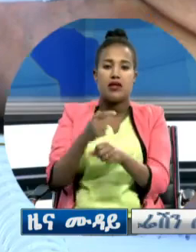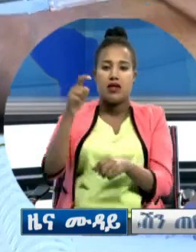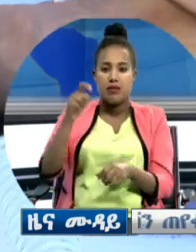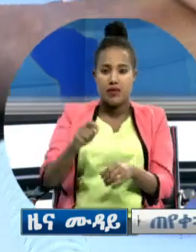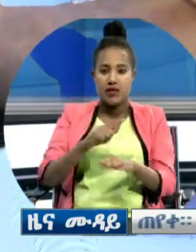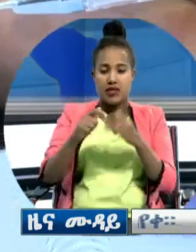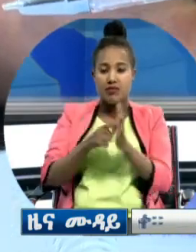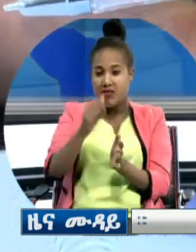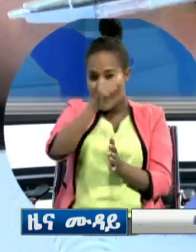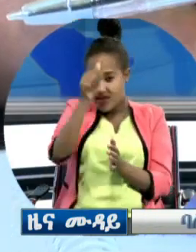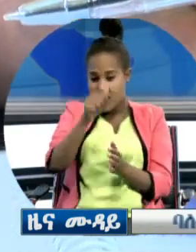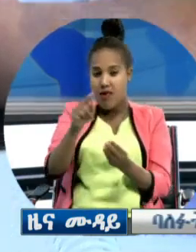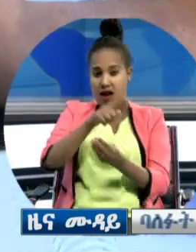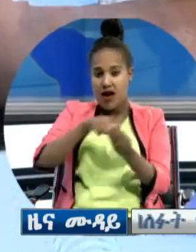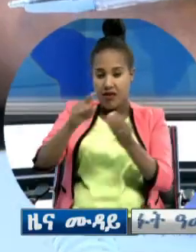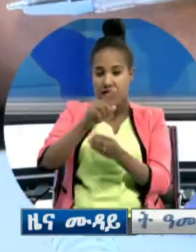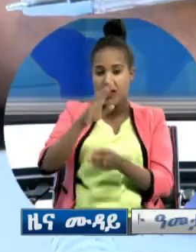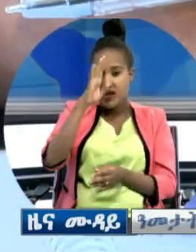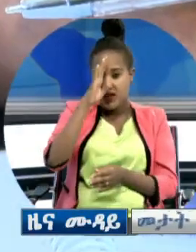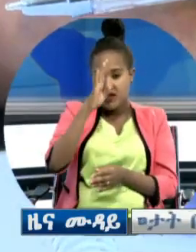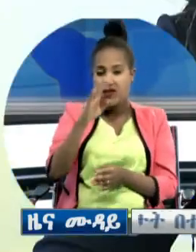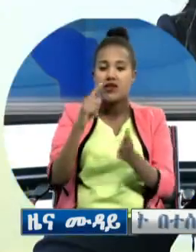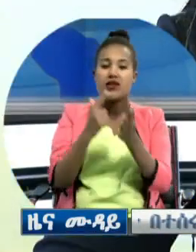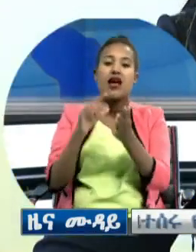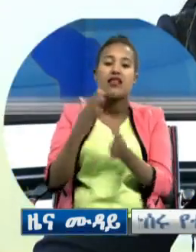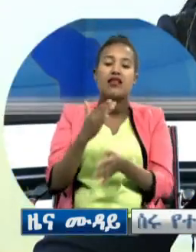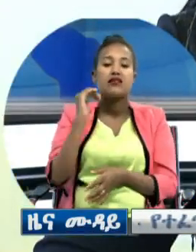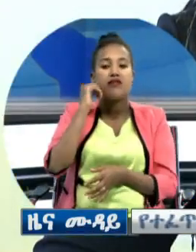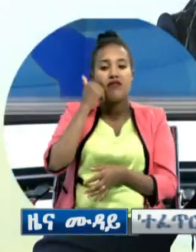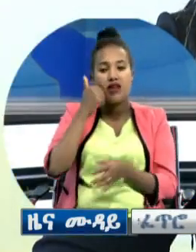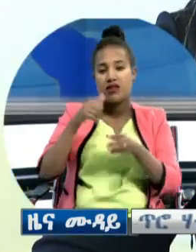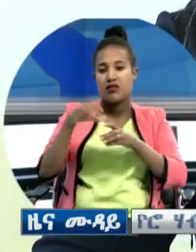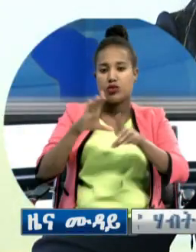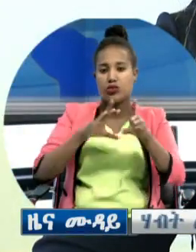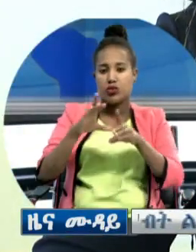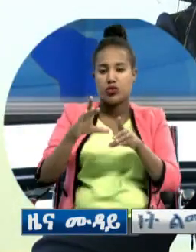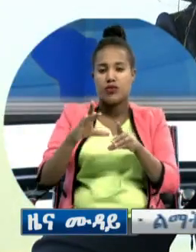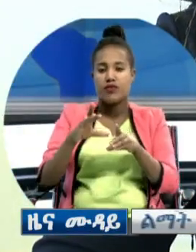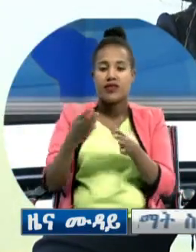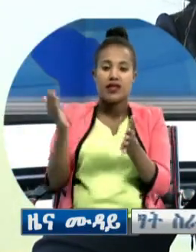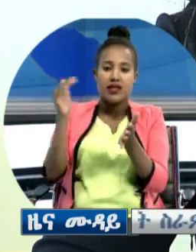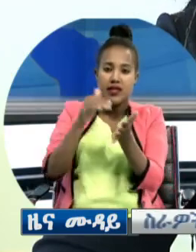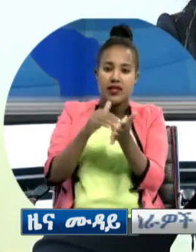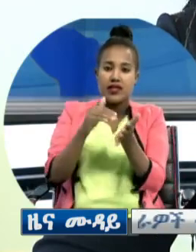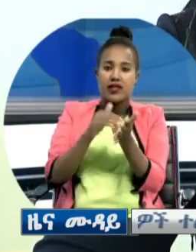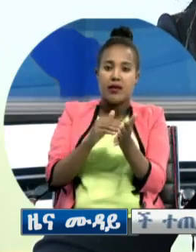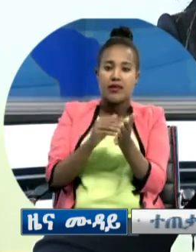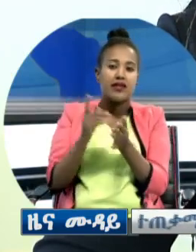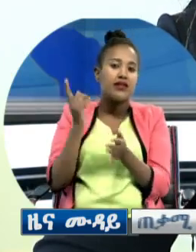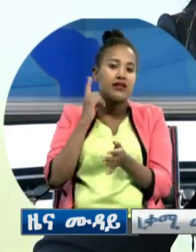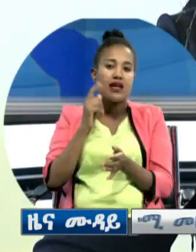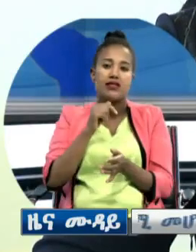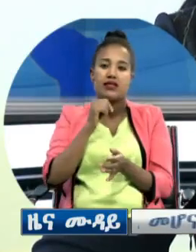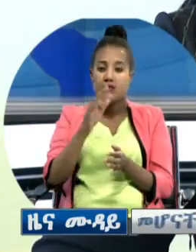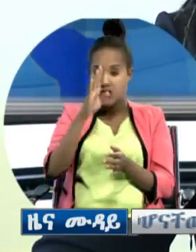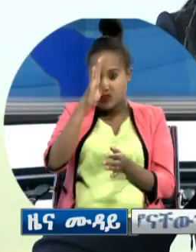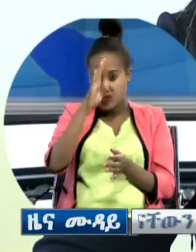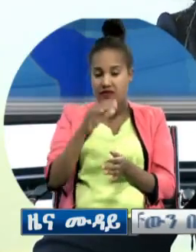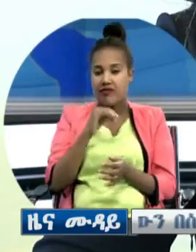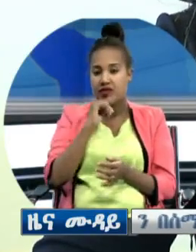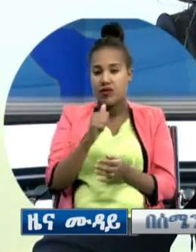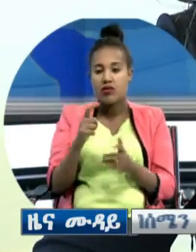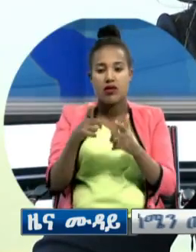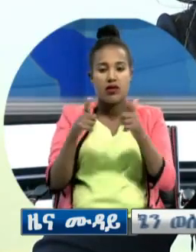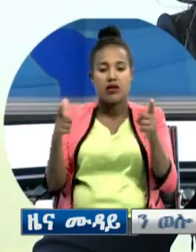ስለዚህ በየትኛውም አካባቢ የሚፈጠሩ እንዲህ አይነት አሳፋሪ ድርጊቶች ድጋሜ እንዳይሰሙ እንዳይፈጠሩ